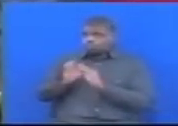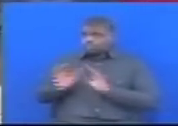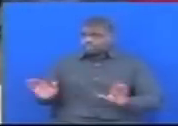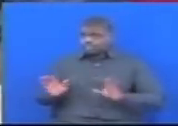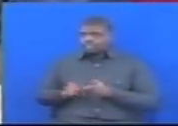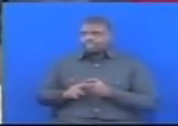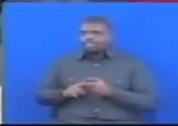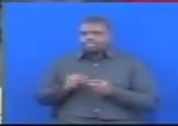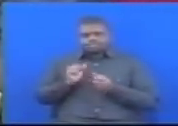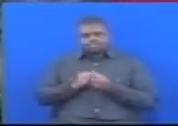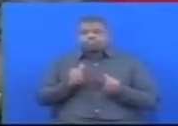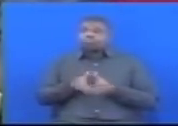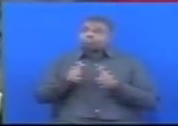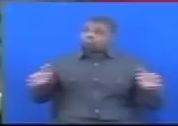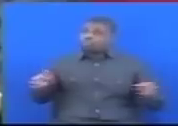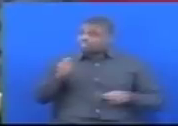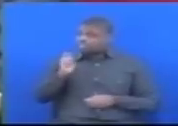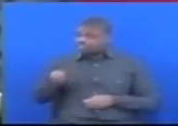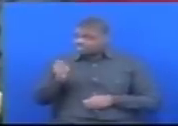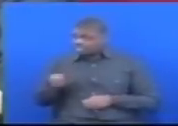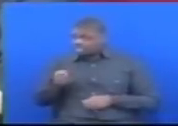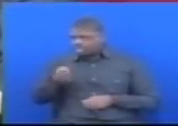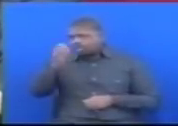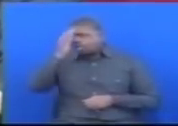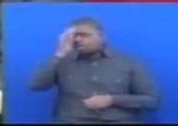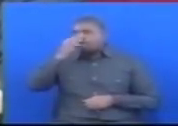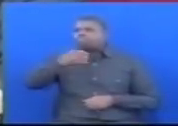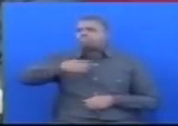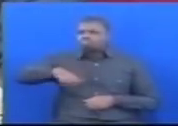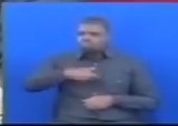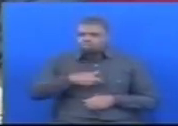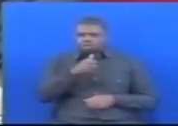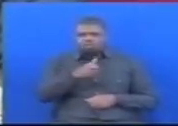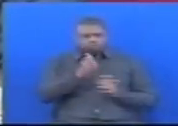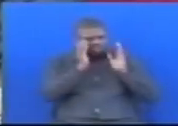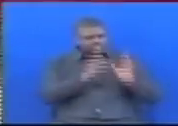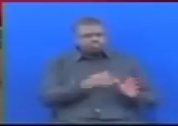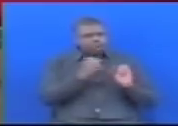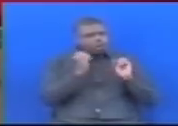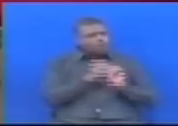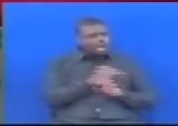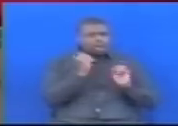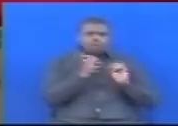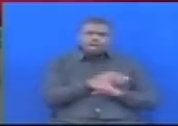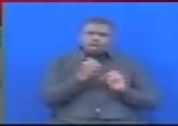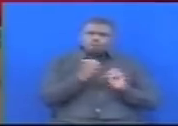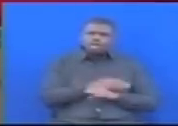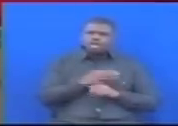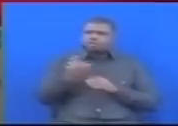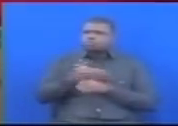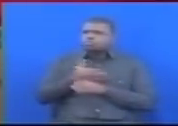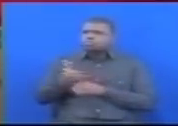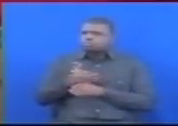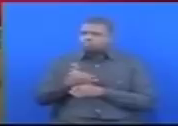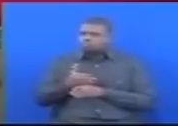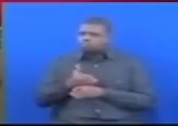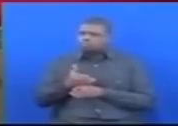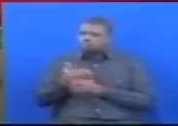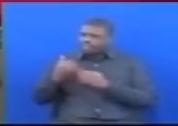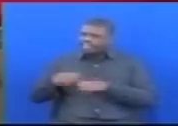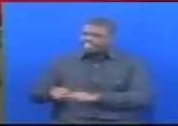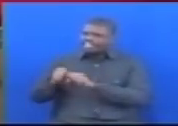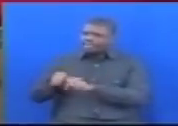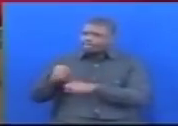Nyangwale. Lakini kikubwa Mheshimiwa Spika, tulikuwa tunatambua kabisa na Mheshimiwa Wabunge wamelalamika sana hususan utekelezaji wa miradi ya maji